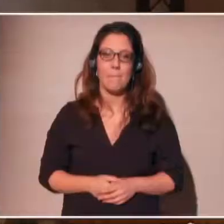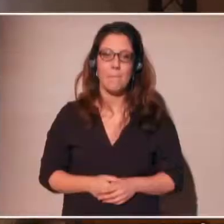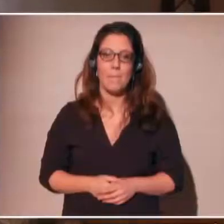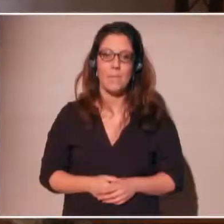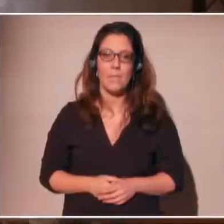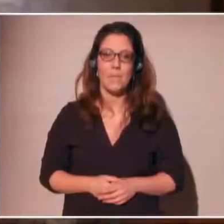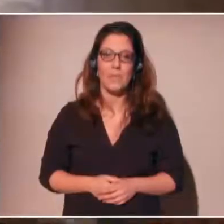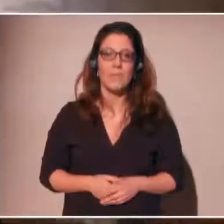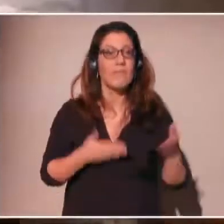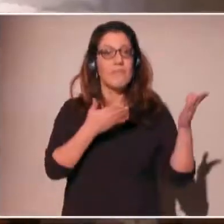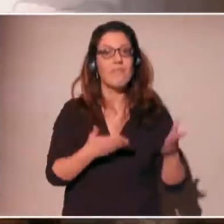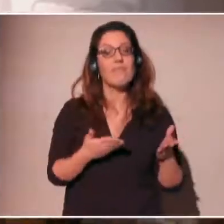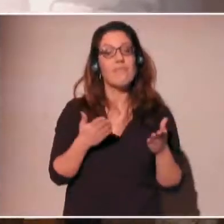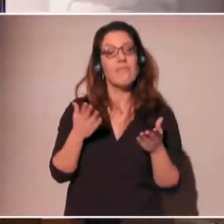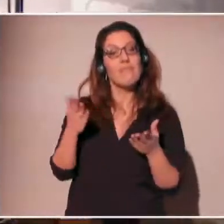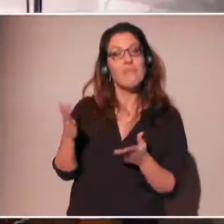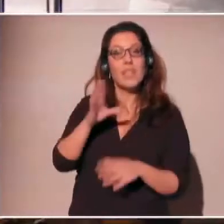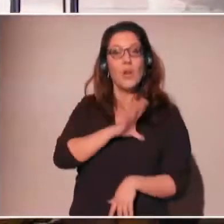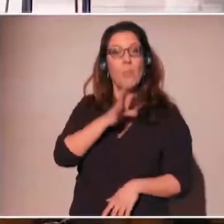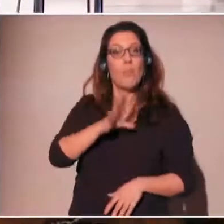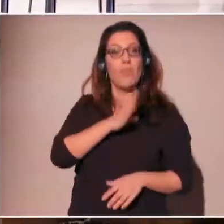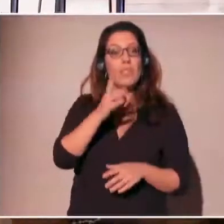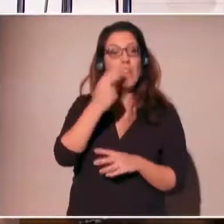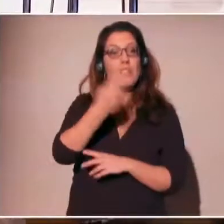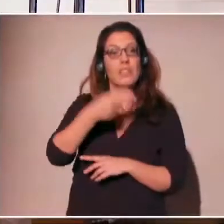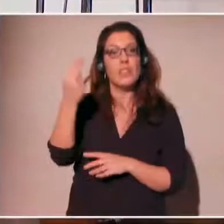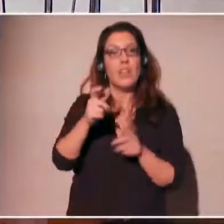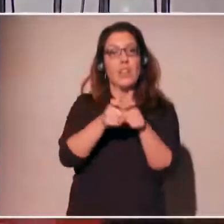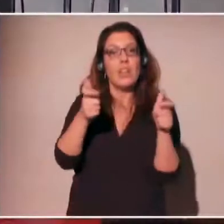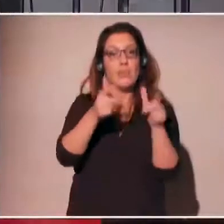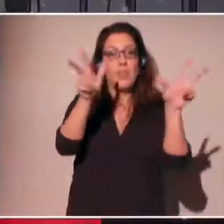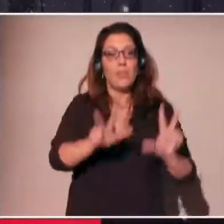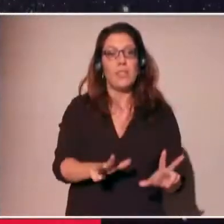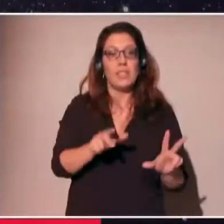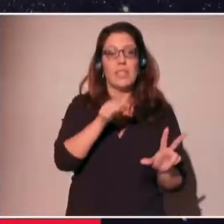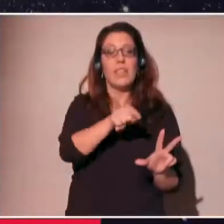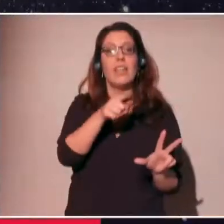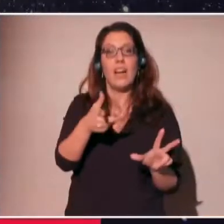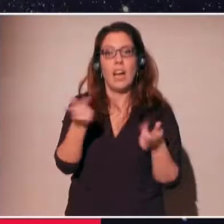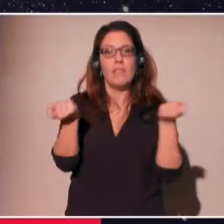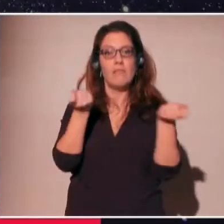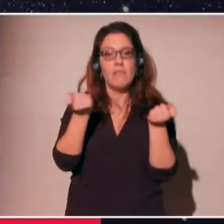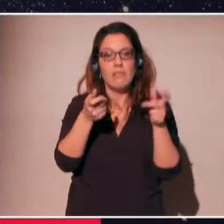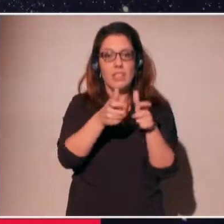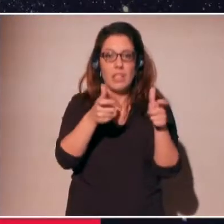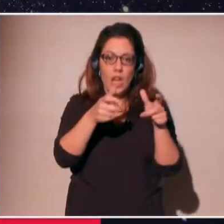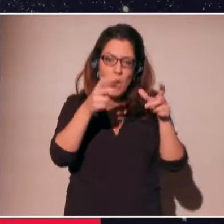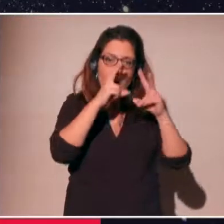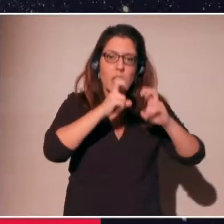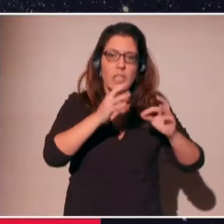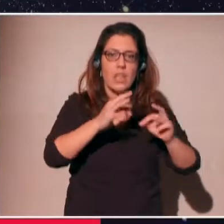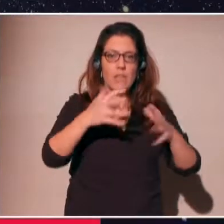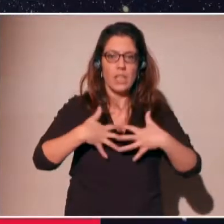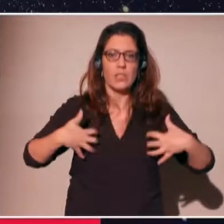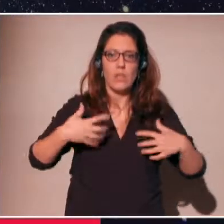Nouriko Araye est professeure à la National Institute of Informatics, où elle dirige l'Institut de recherche sur les sciences de l'éducation et